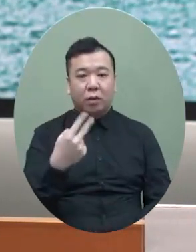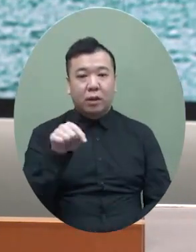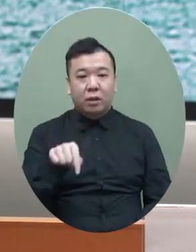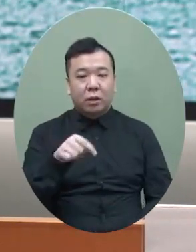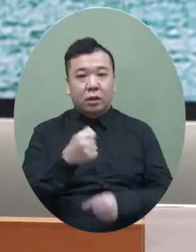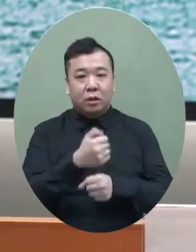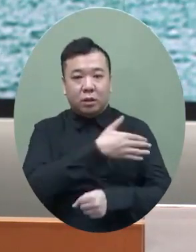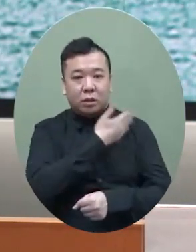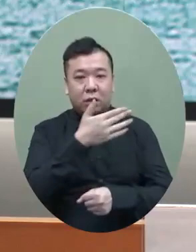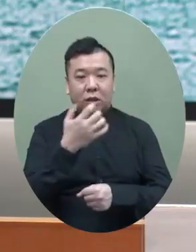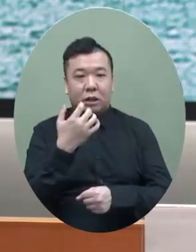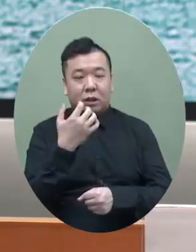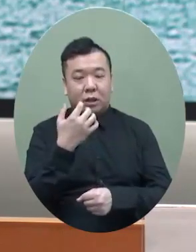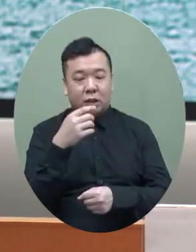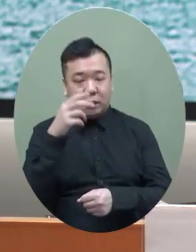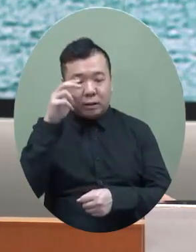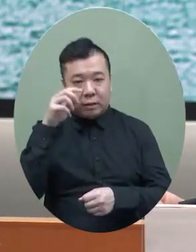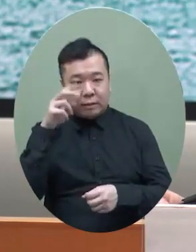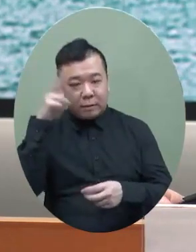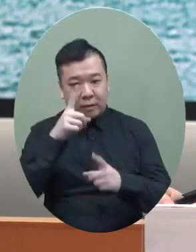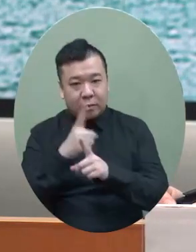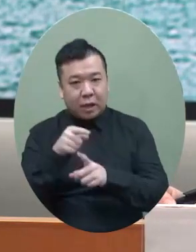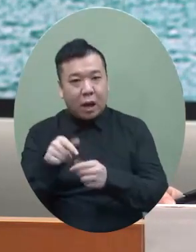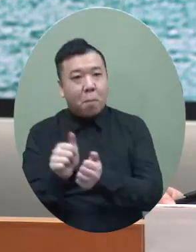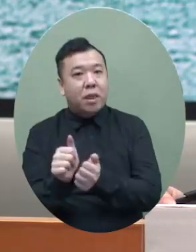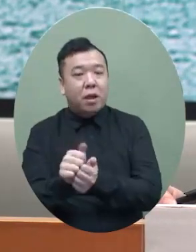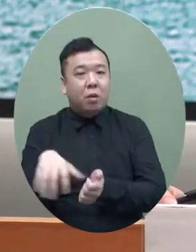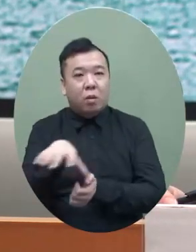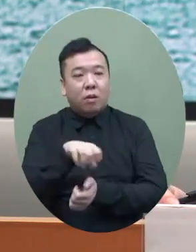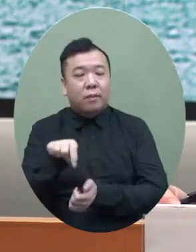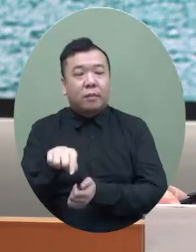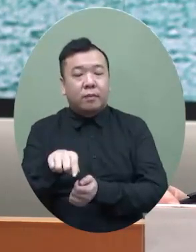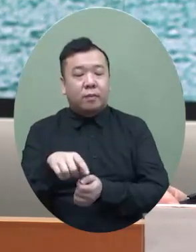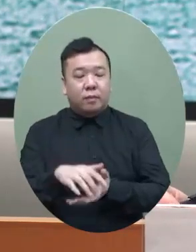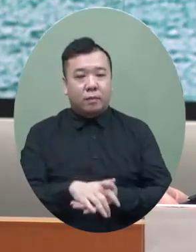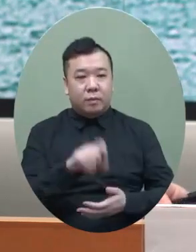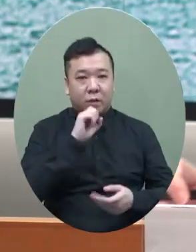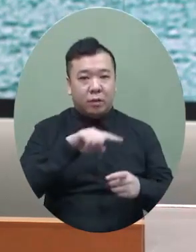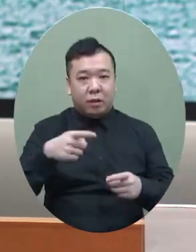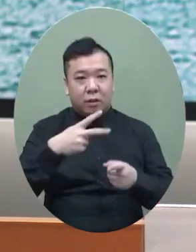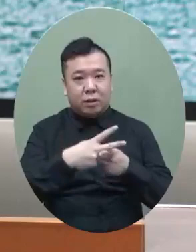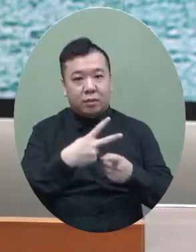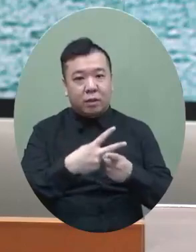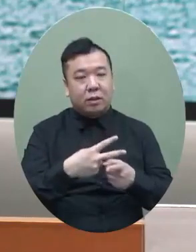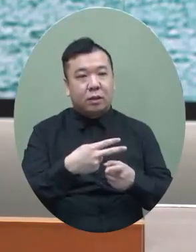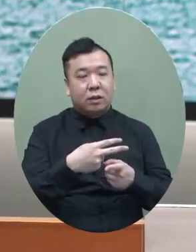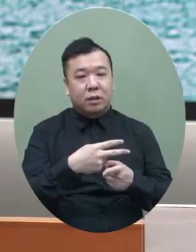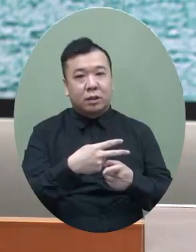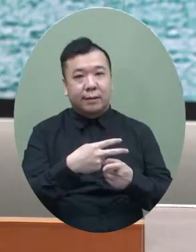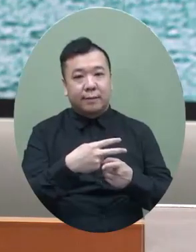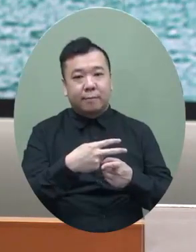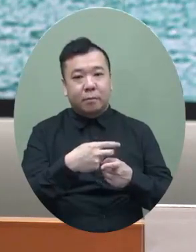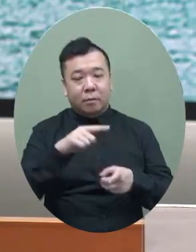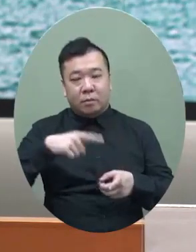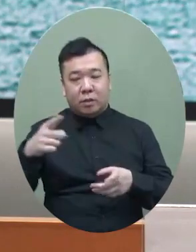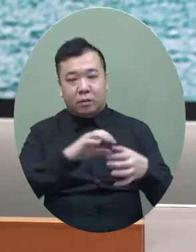工作人員嗰啲緊密接觸者啦，啲朋友啦嚇。咁另外仲有12宗咧就係同